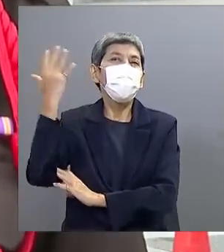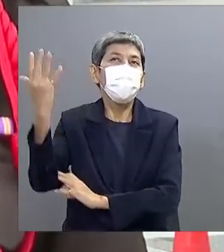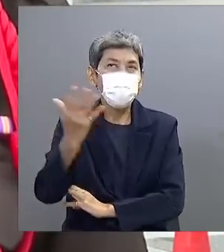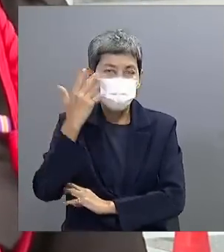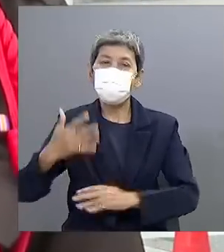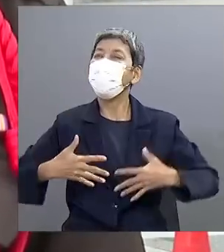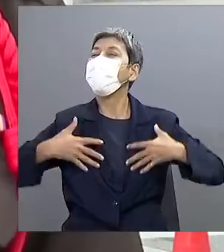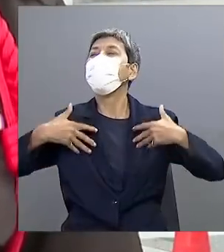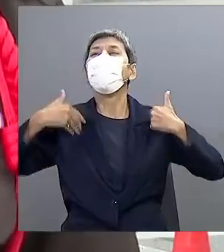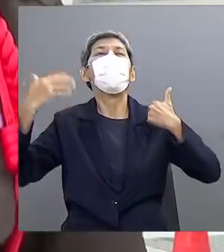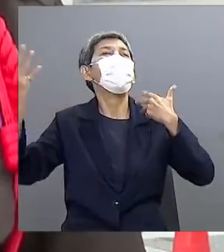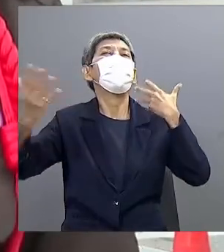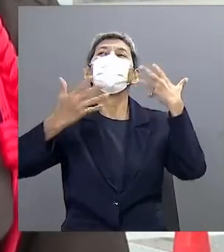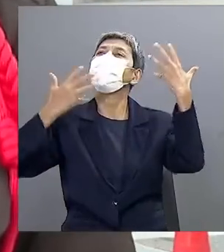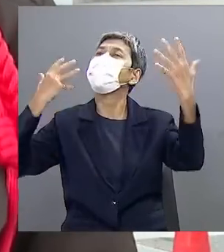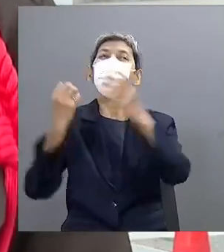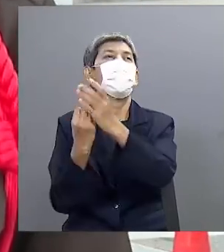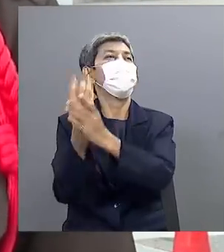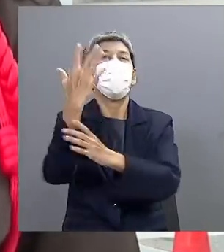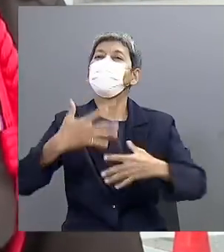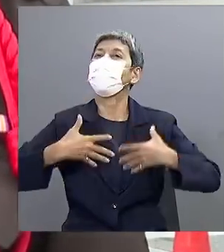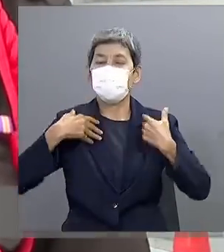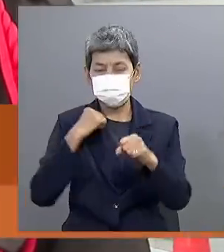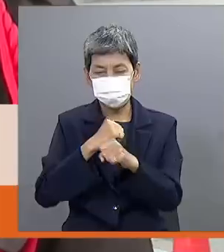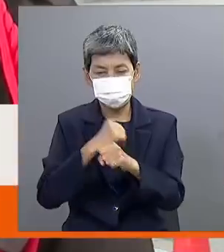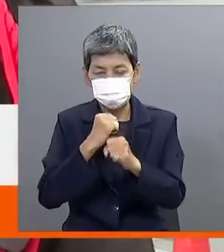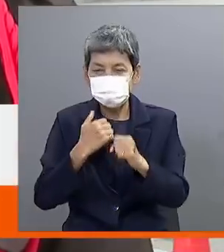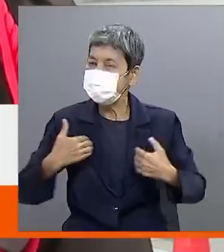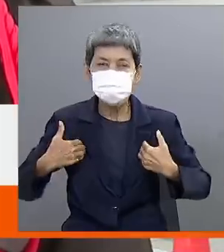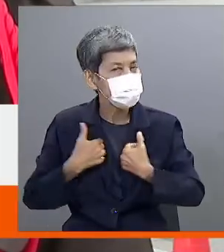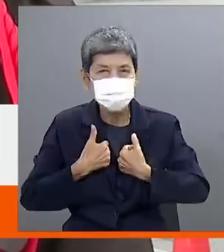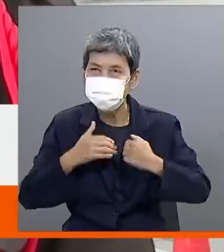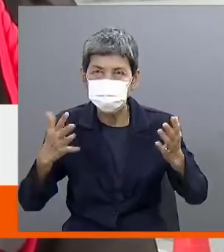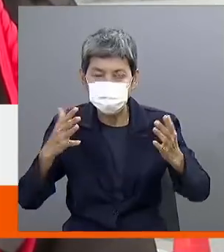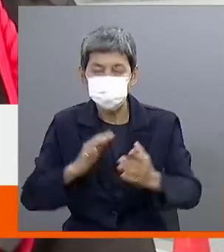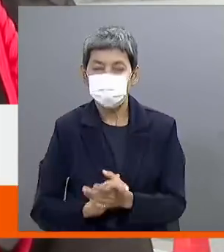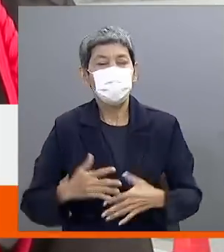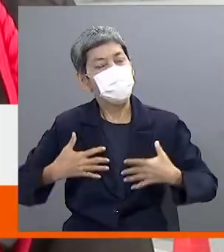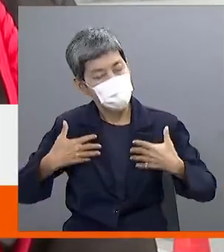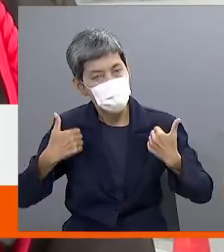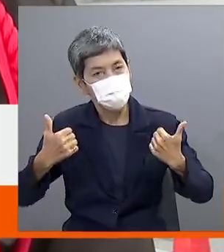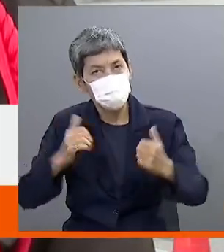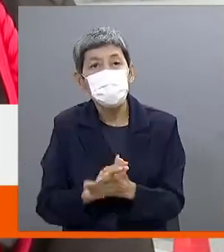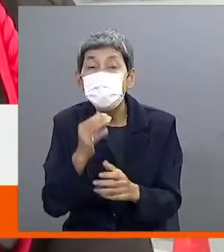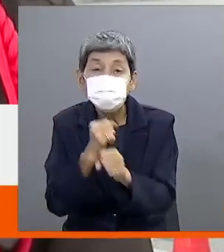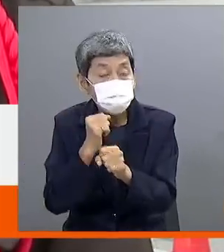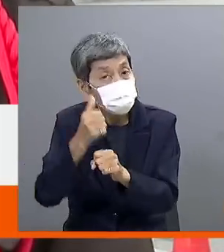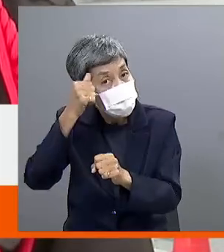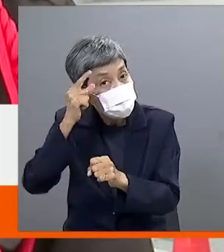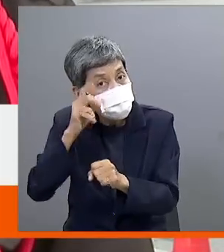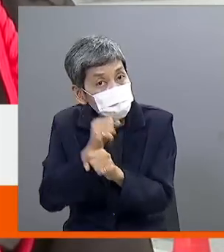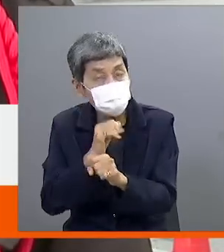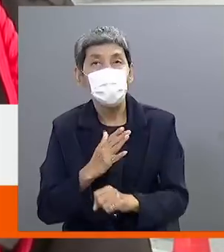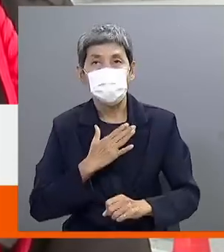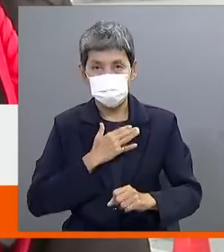บายครับผมทำงานก็ไม่เหนื่อยสบายสบาย พี่บี้ทำงานกี่วันนะ ผมทำง